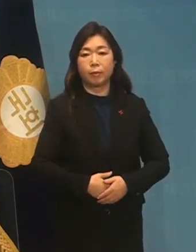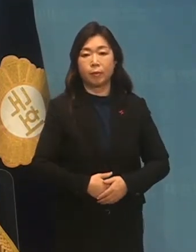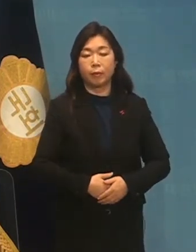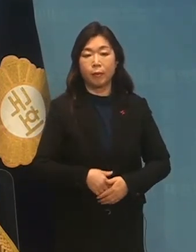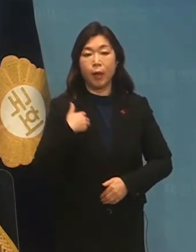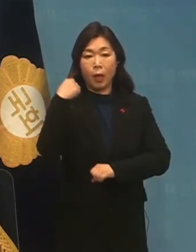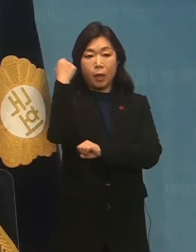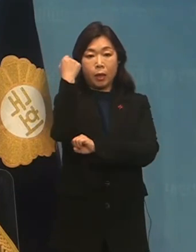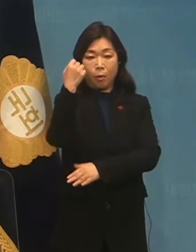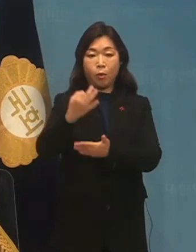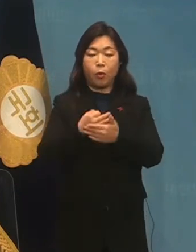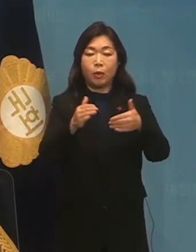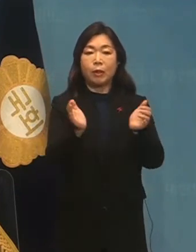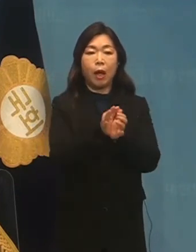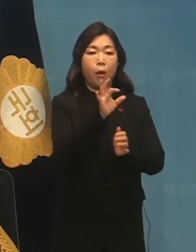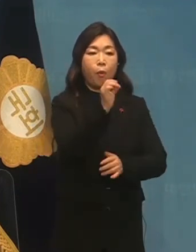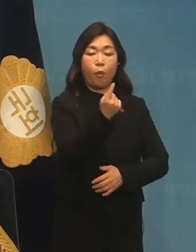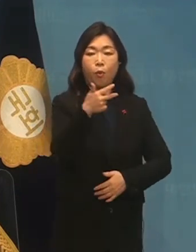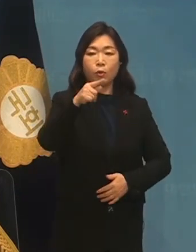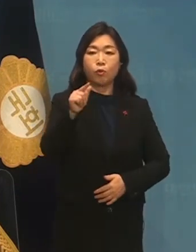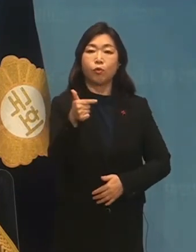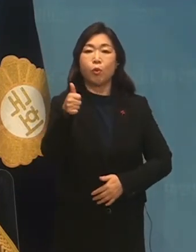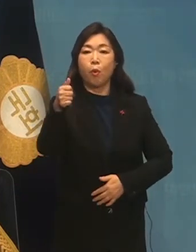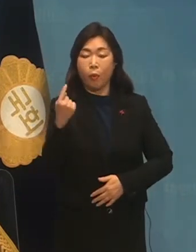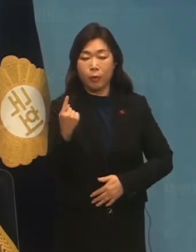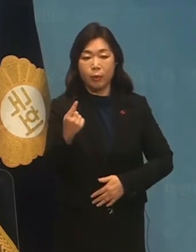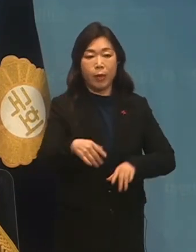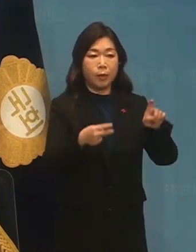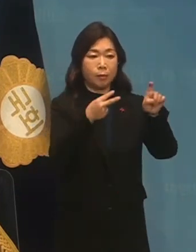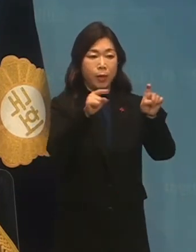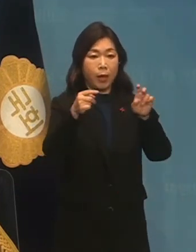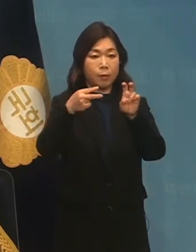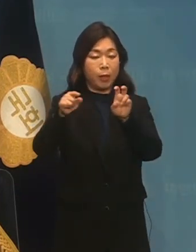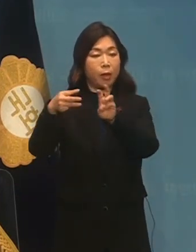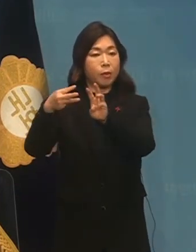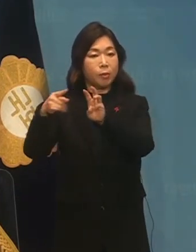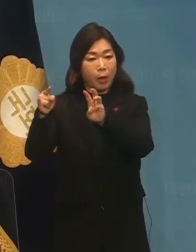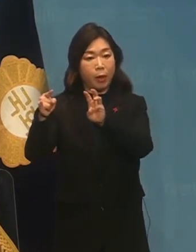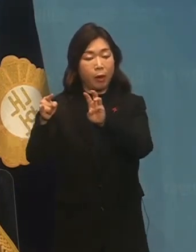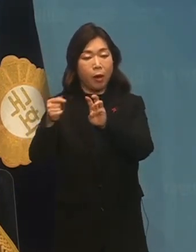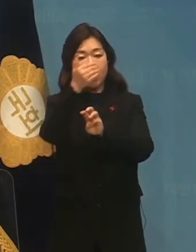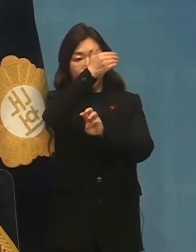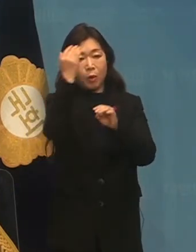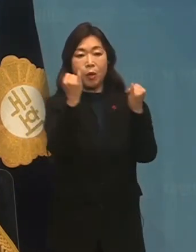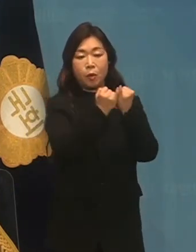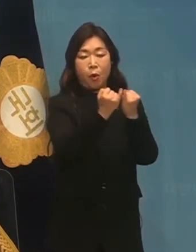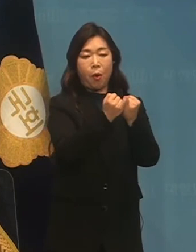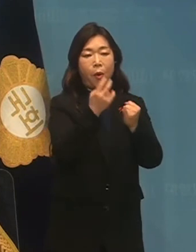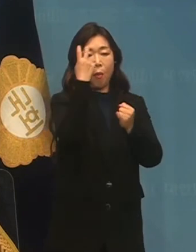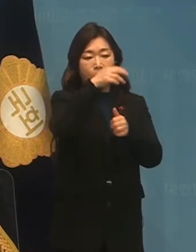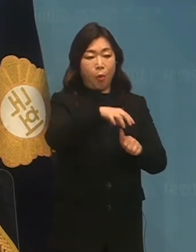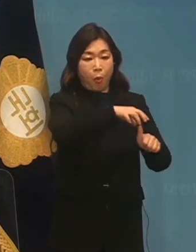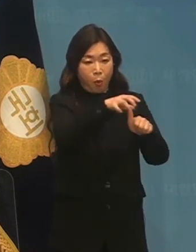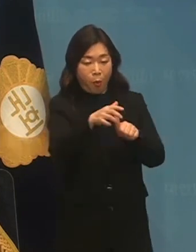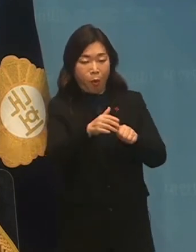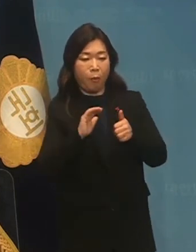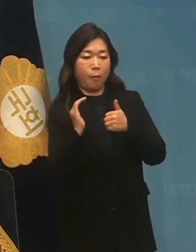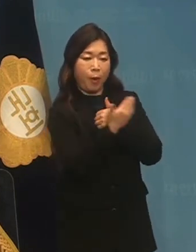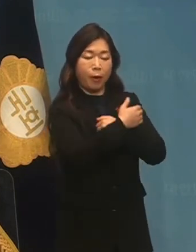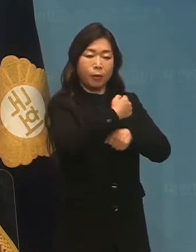저 기본소득당 오준호는 오늘 10대, 20대, 30대 청년 여성의 호소에 답하기